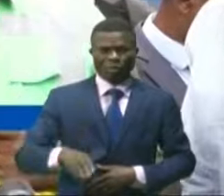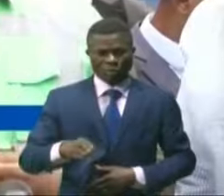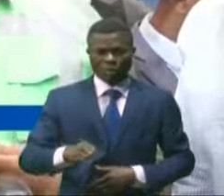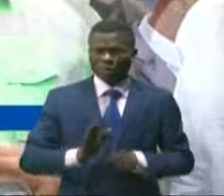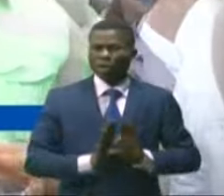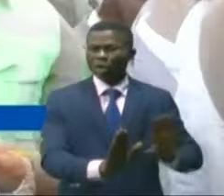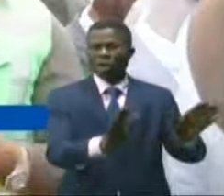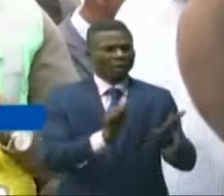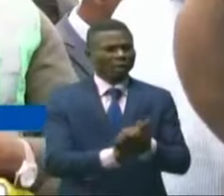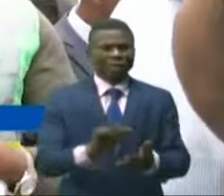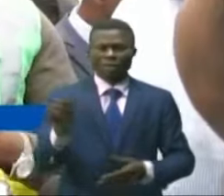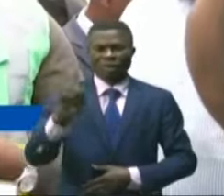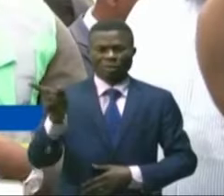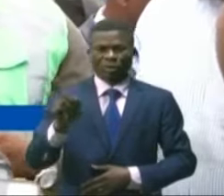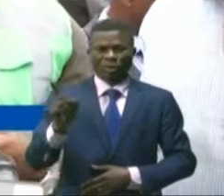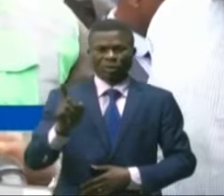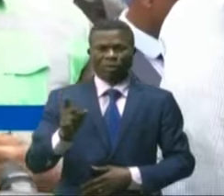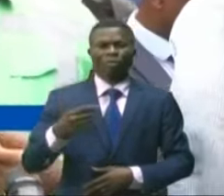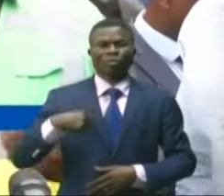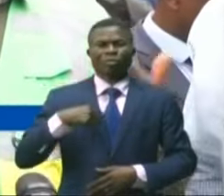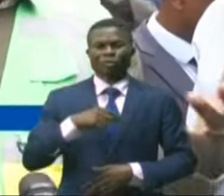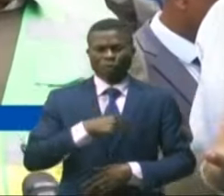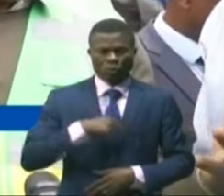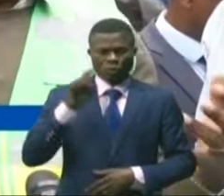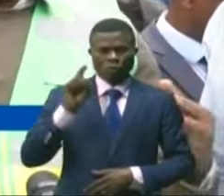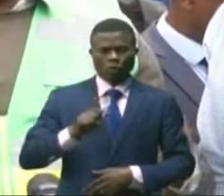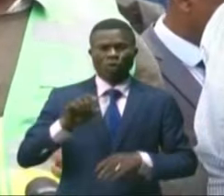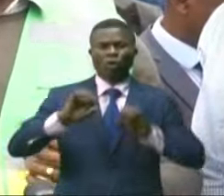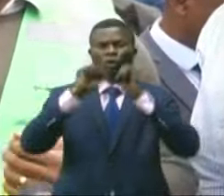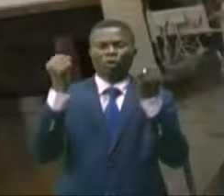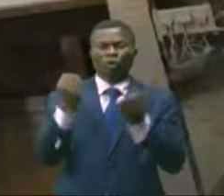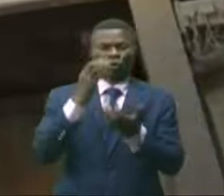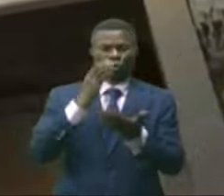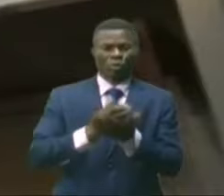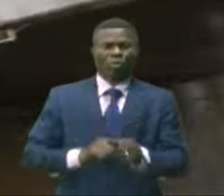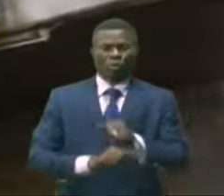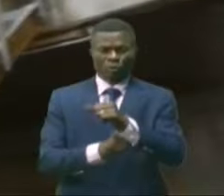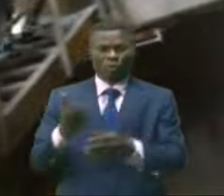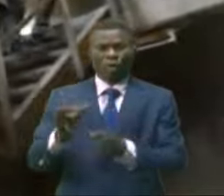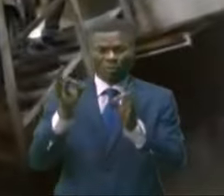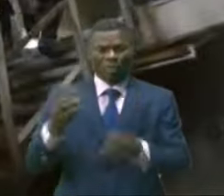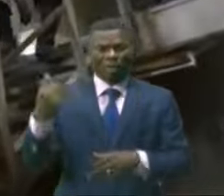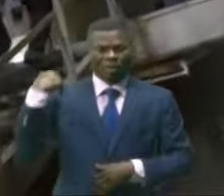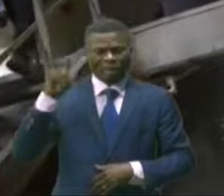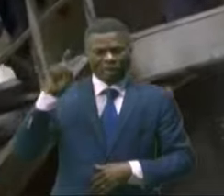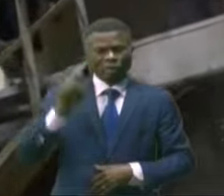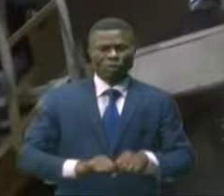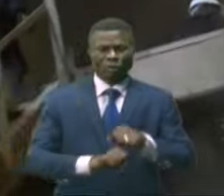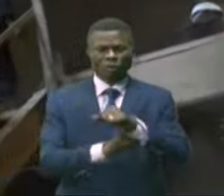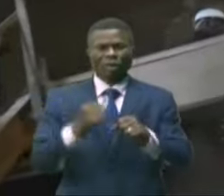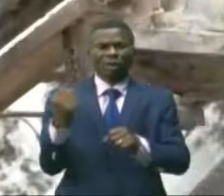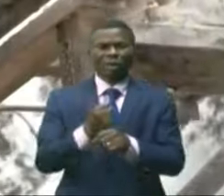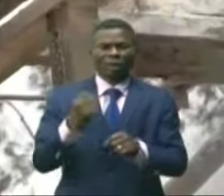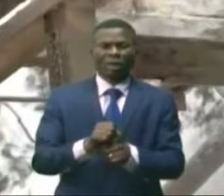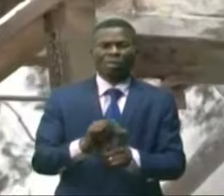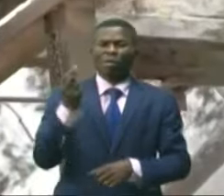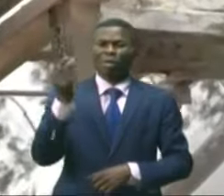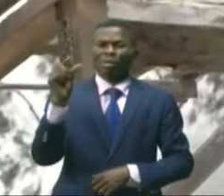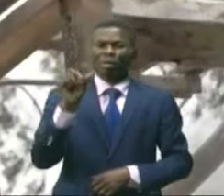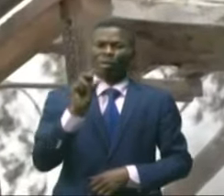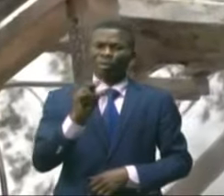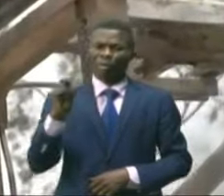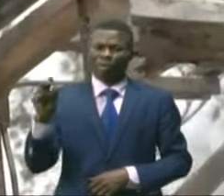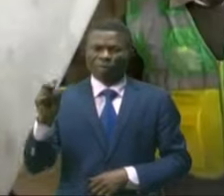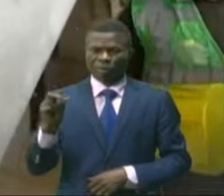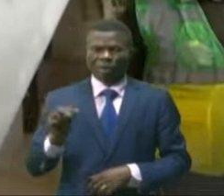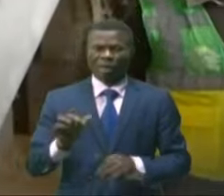cette entreprise au profit du secteur privé, que je soutiens par ailleurs. À ce jour, elle produit des caillasses et la poudre